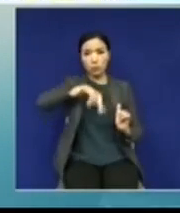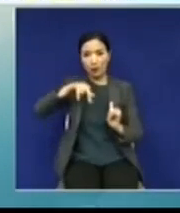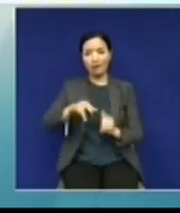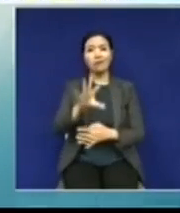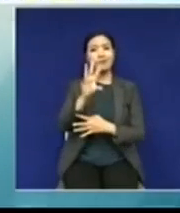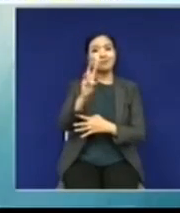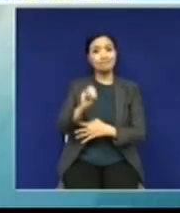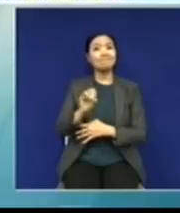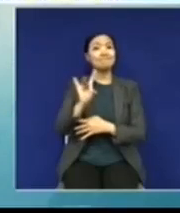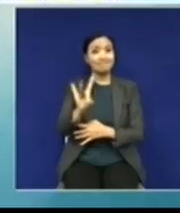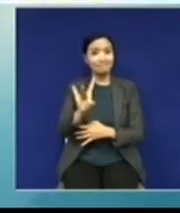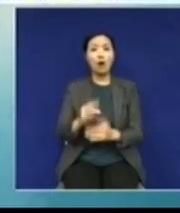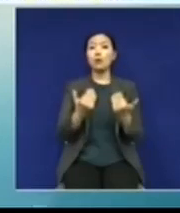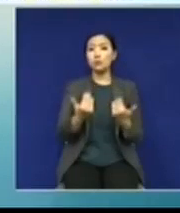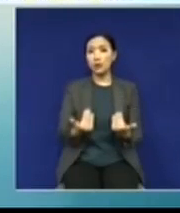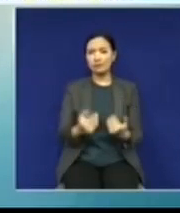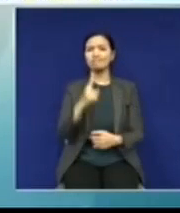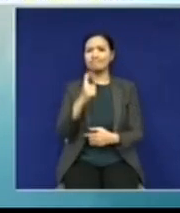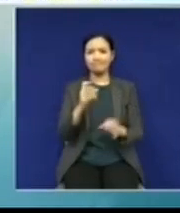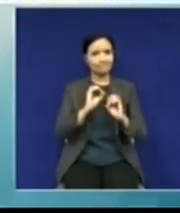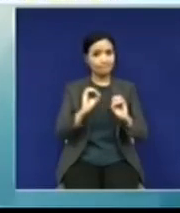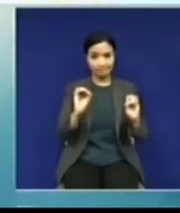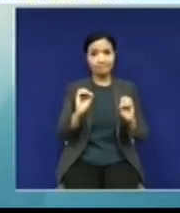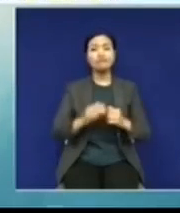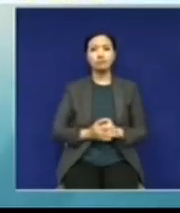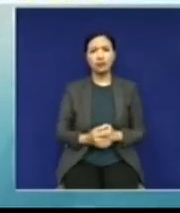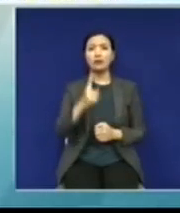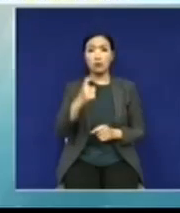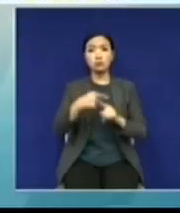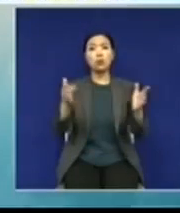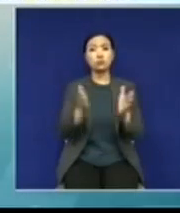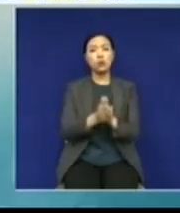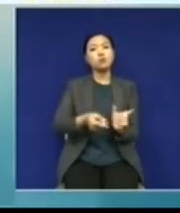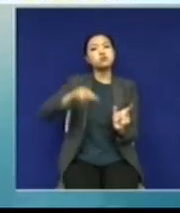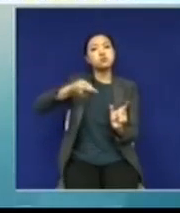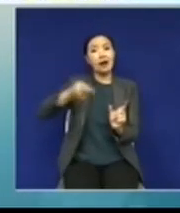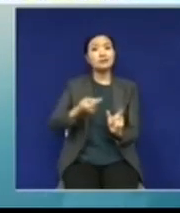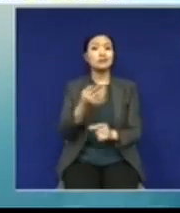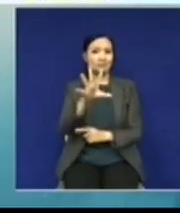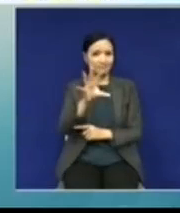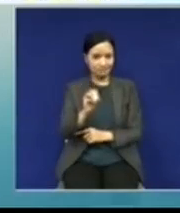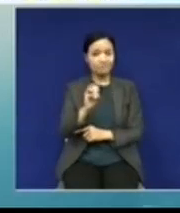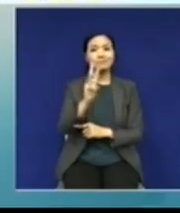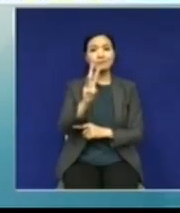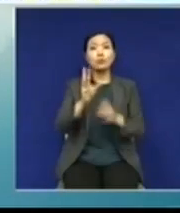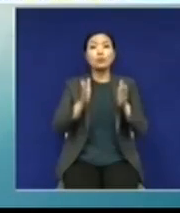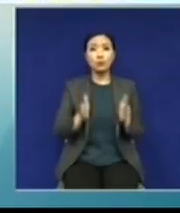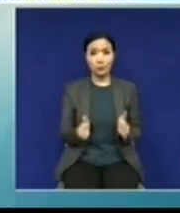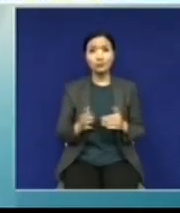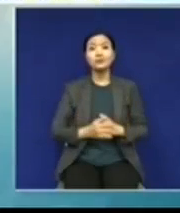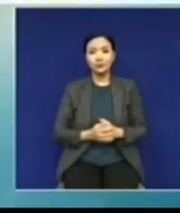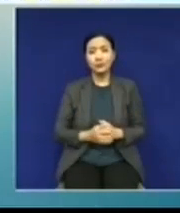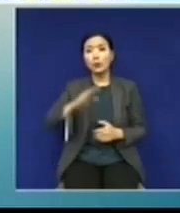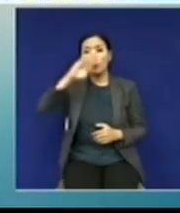ะคะแล้วก็ไม่วันนี้ไม่มีผู้เสียชีวิตนะคะจำนวนผู้เสียชีวิตยังคงเท่าเดิมอยู่ที่56คนค่ะสำหรับ